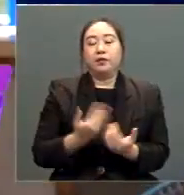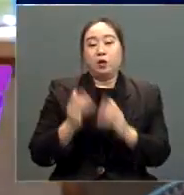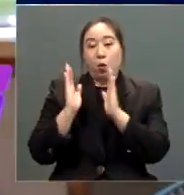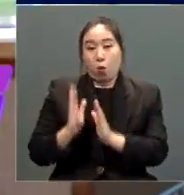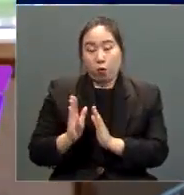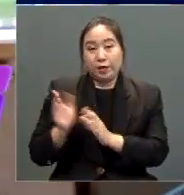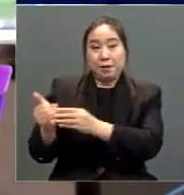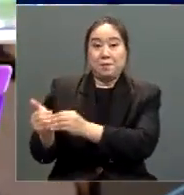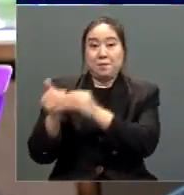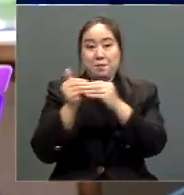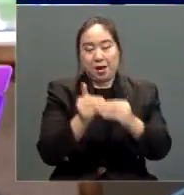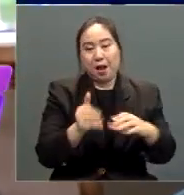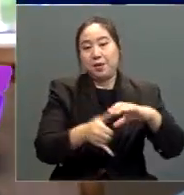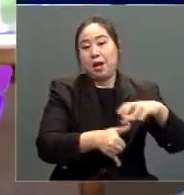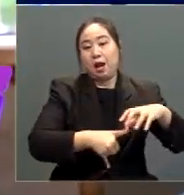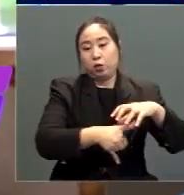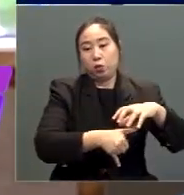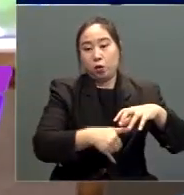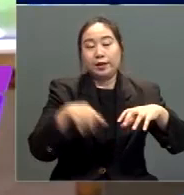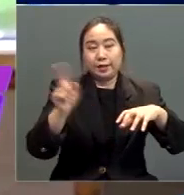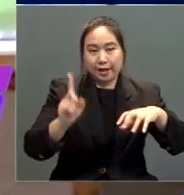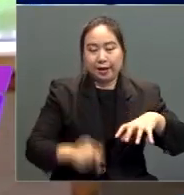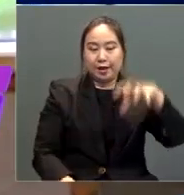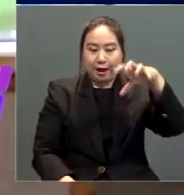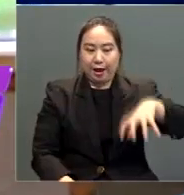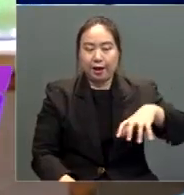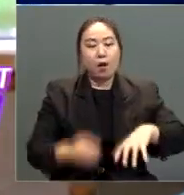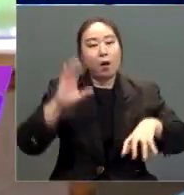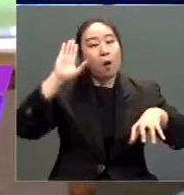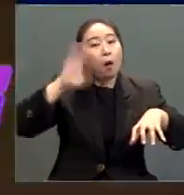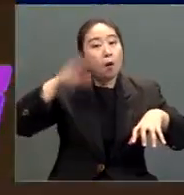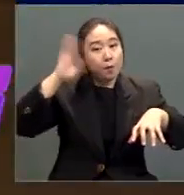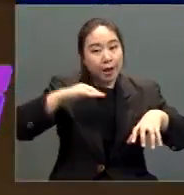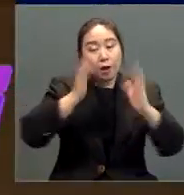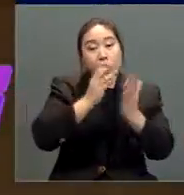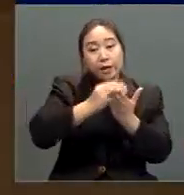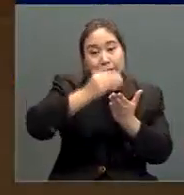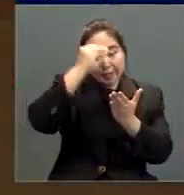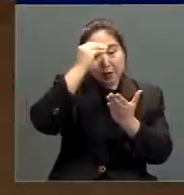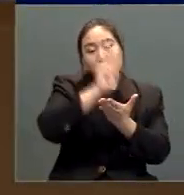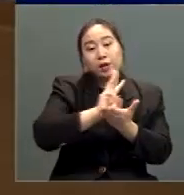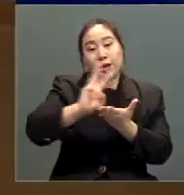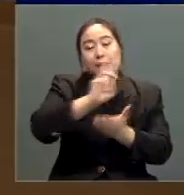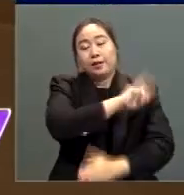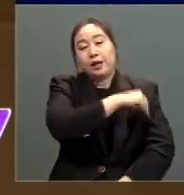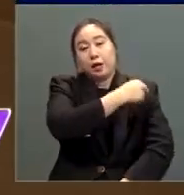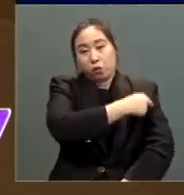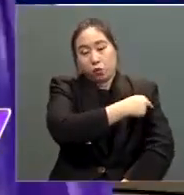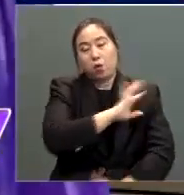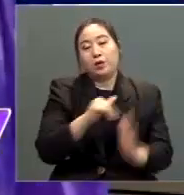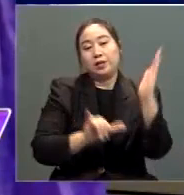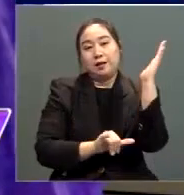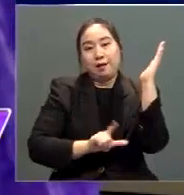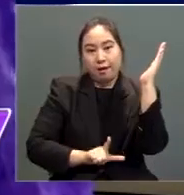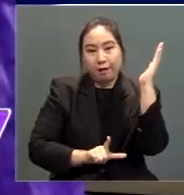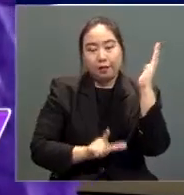างกลับเข้ามาไปสังเกตอาการนะคะก็คือที่อาคารหอพักนักศึกษาวิทยาลัยการสาธารณสุขสิรินธรจังหวัดยะลา